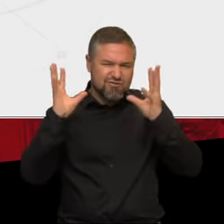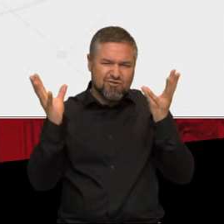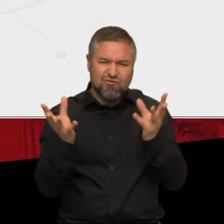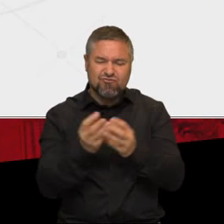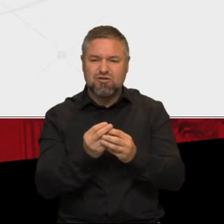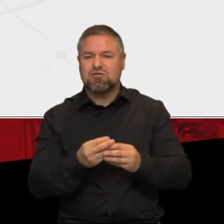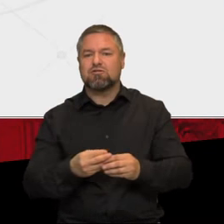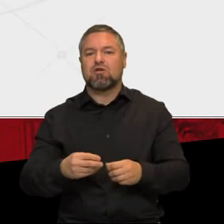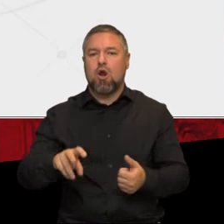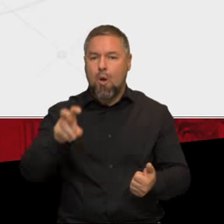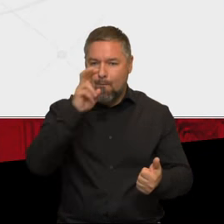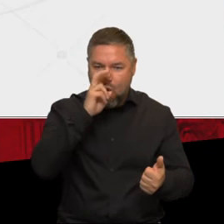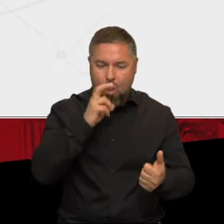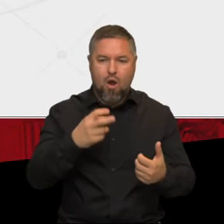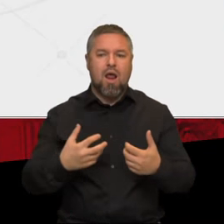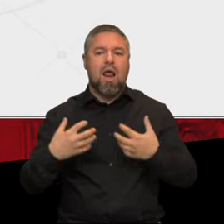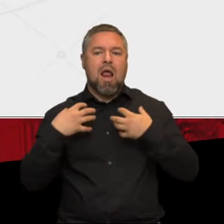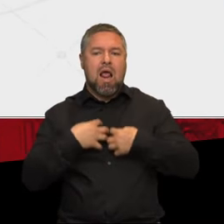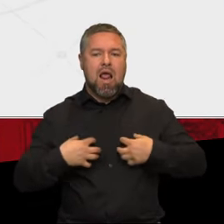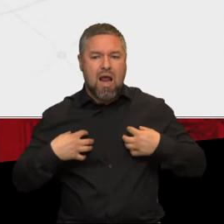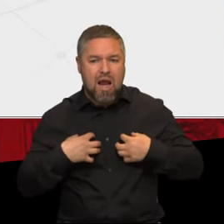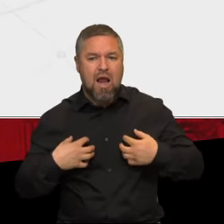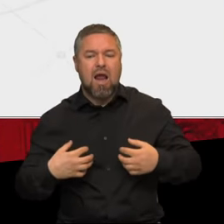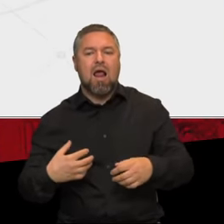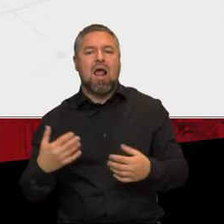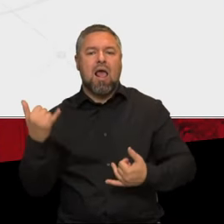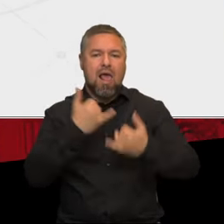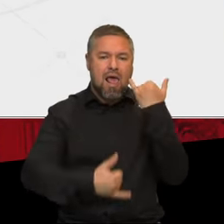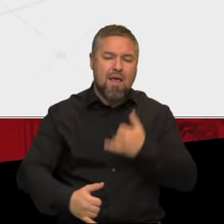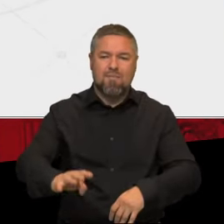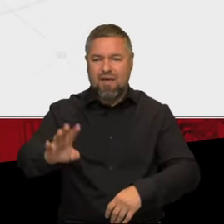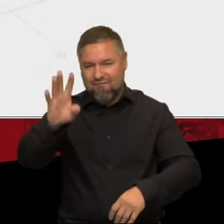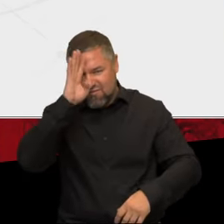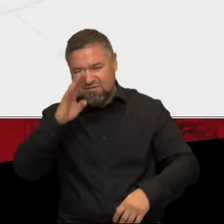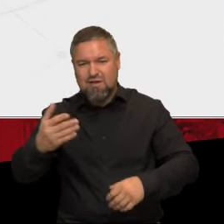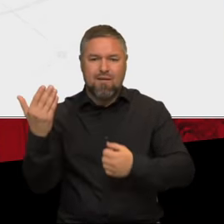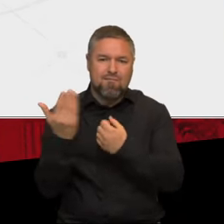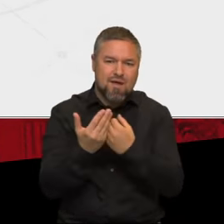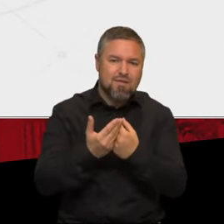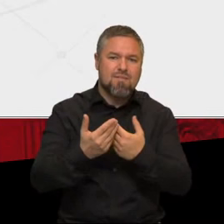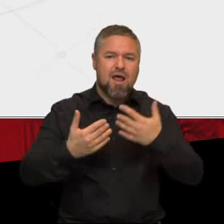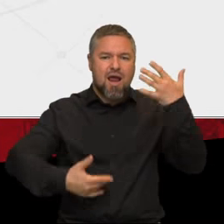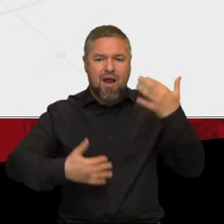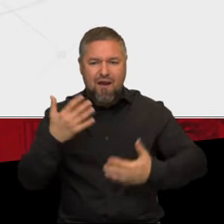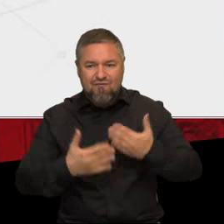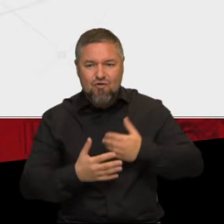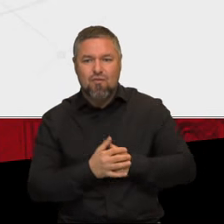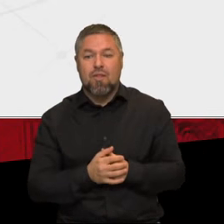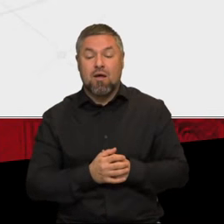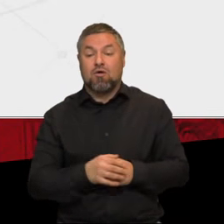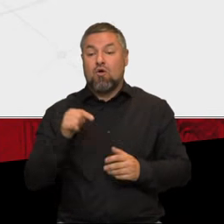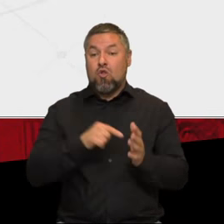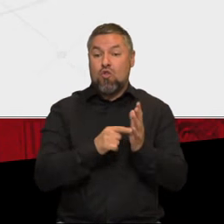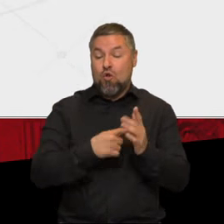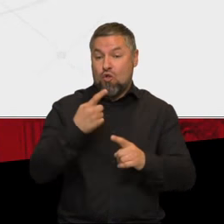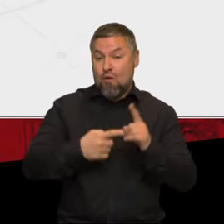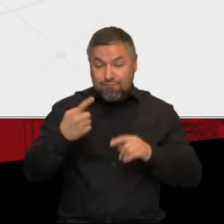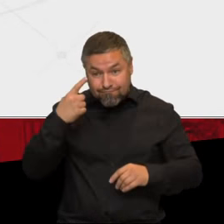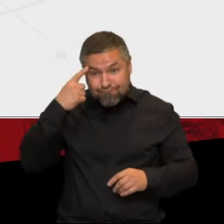ścisłych, biologii, chemii, fizyki, matematyki i informatyki. Przypomina to co